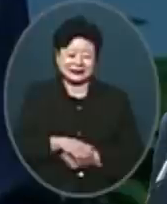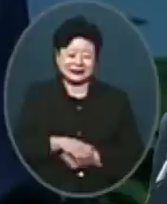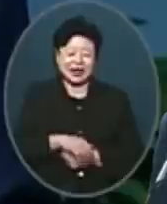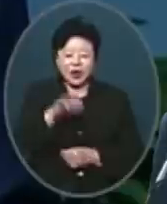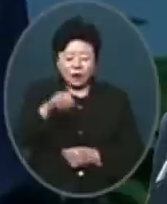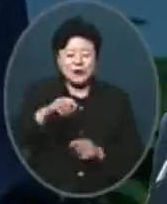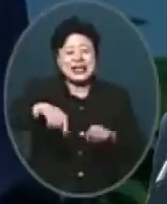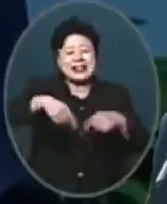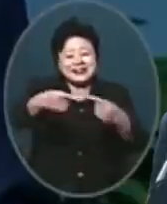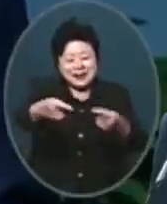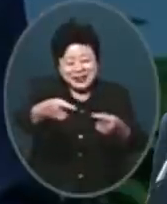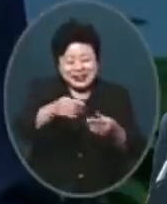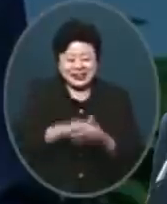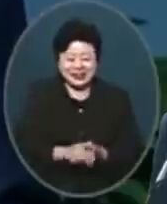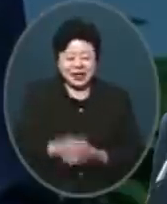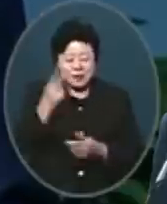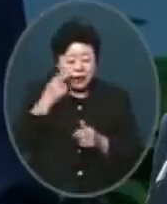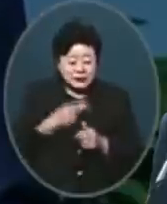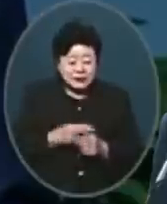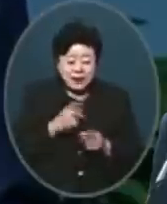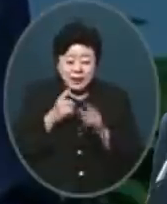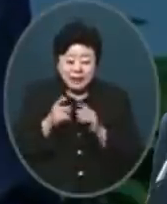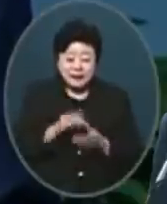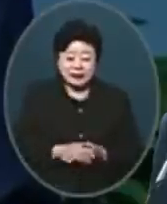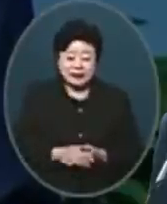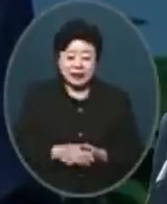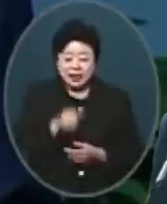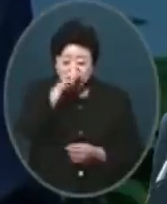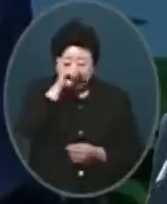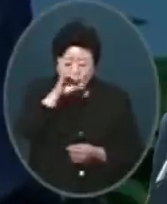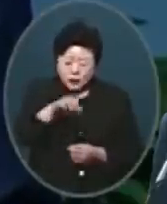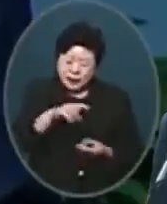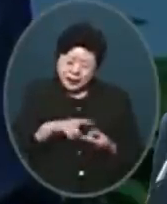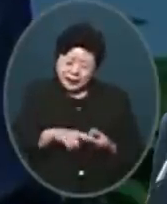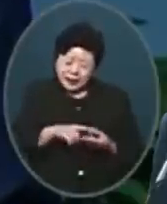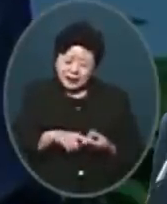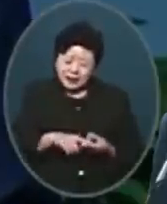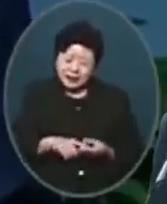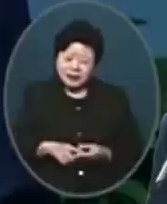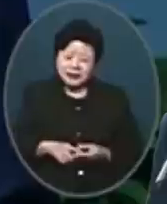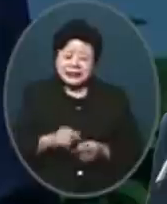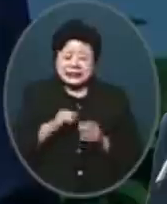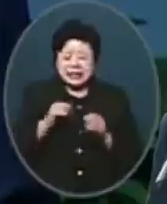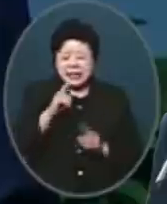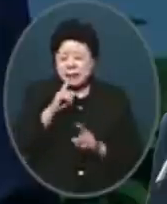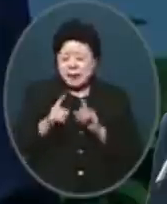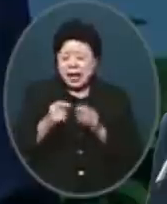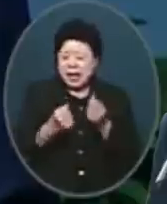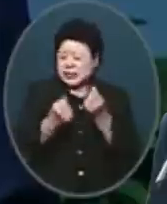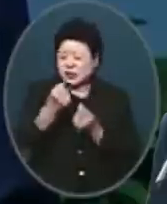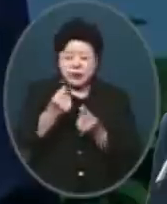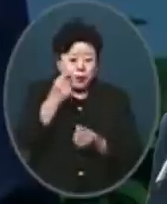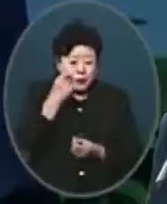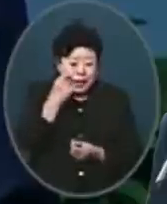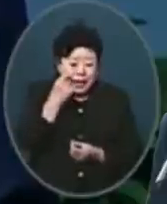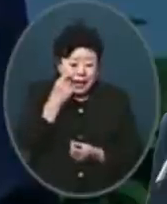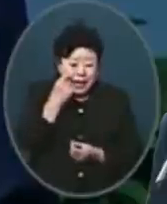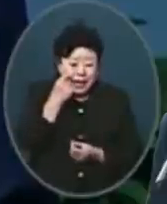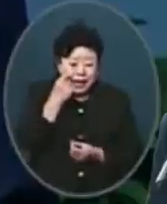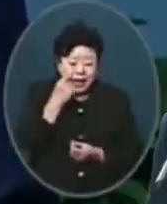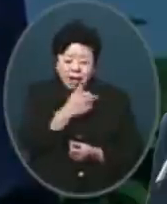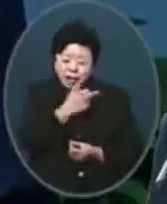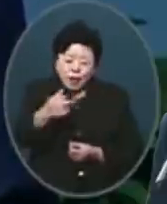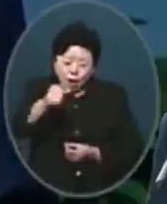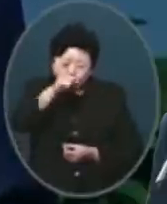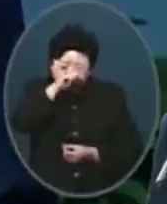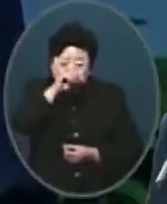곳에 들어가는 것입니다. 바울 선생은 말하기를 낙원에 대한 이야기는 사람의 말로서는 설명을 할 수 없다고 하는데 너무